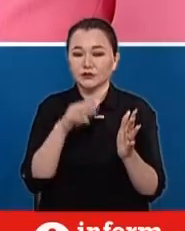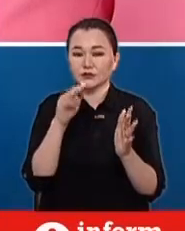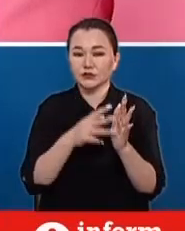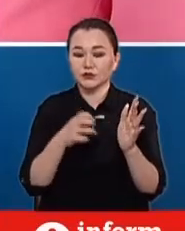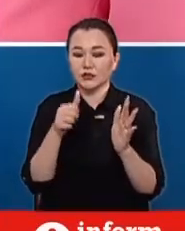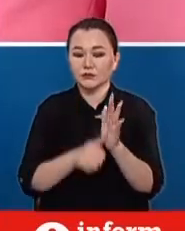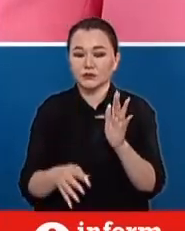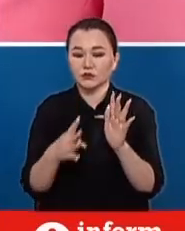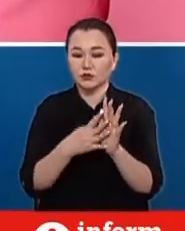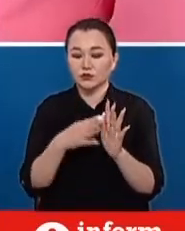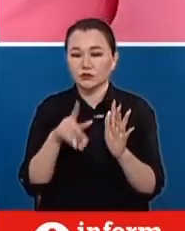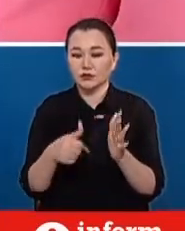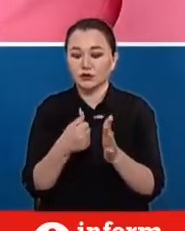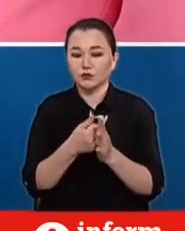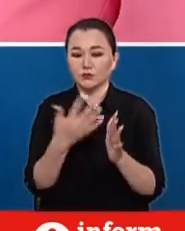47869 теңгеден